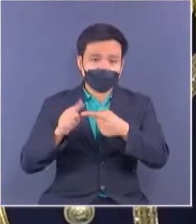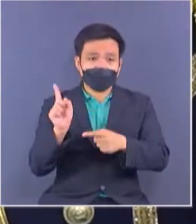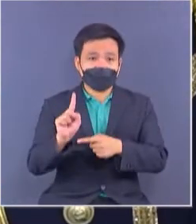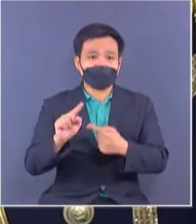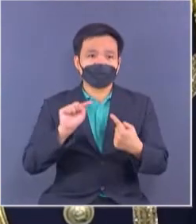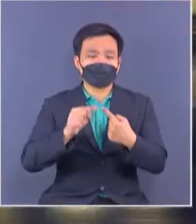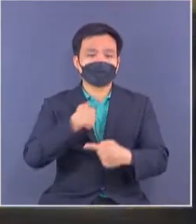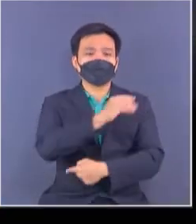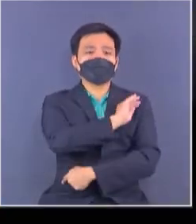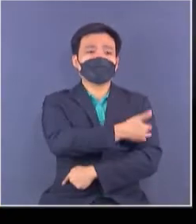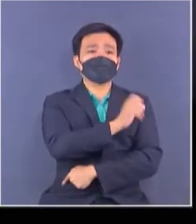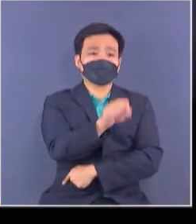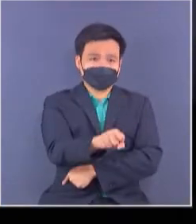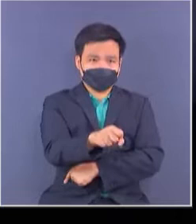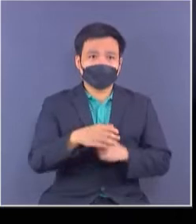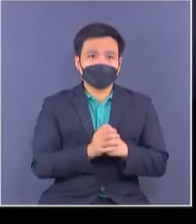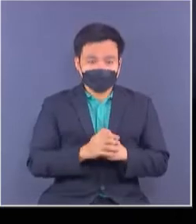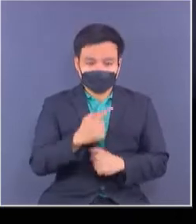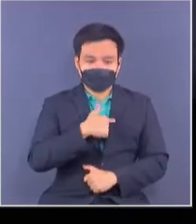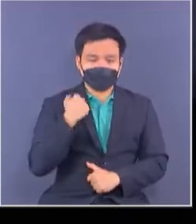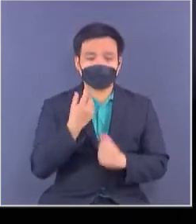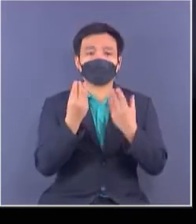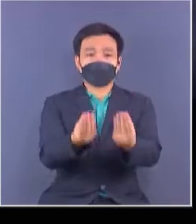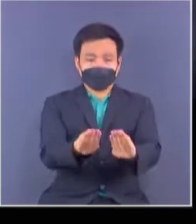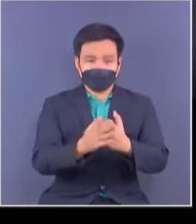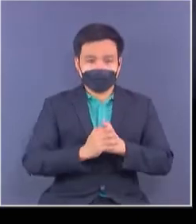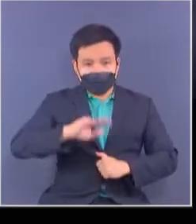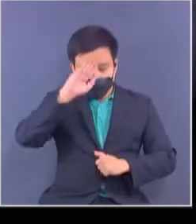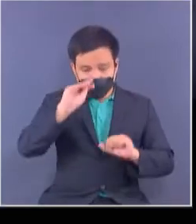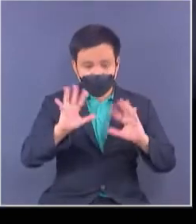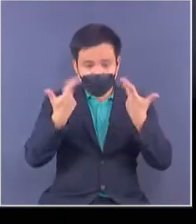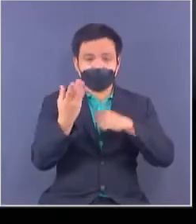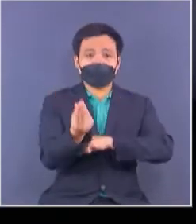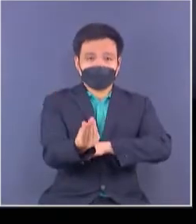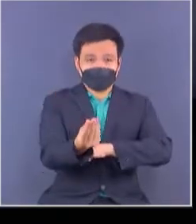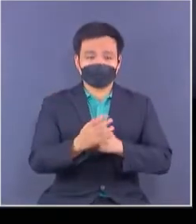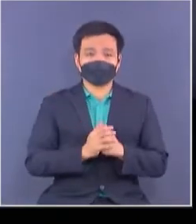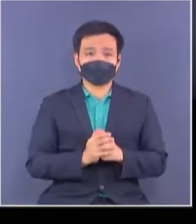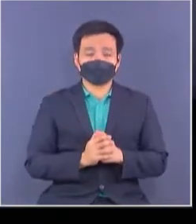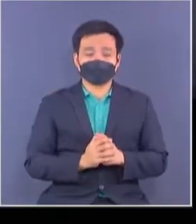าค่ะทางก็13บันเทิงต้องขอส่งกำลังใจให้ด้วยขอให้ชีวอนหายป่วยไวๆนะคะ